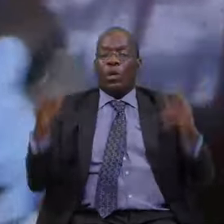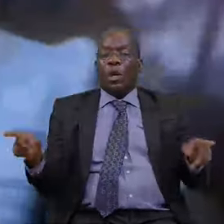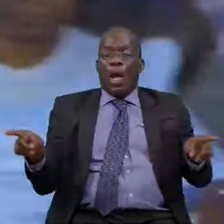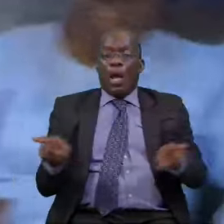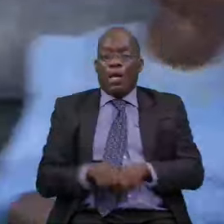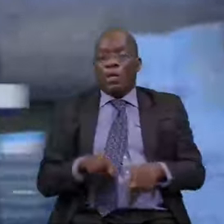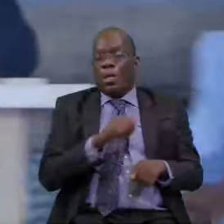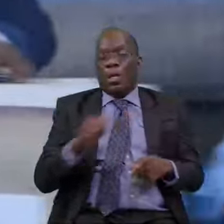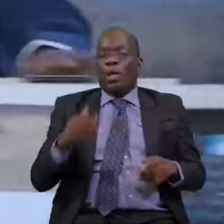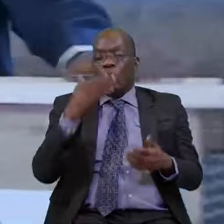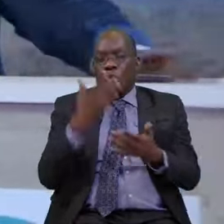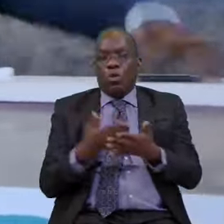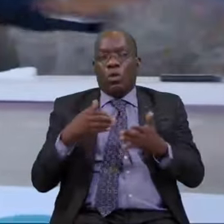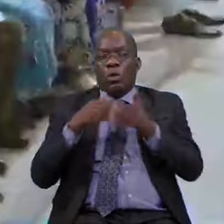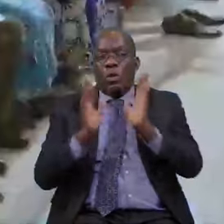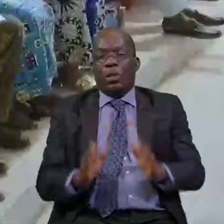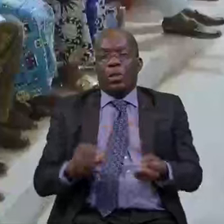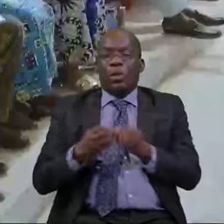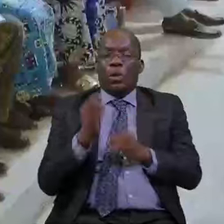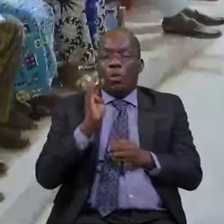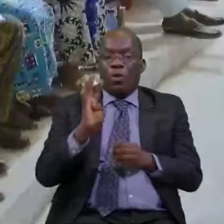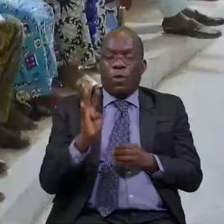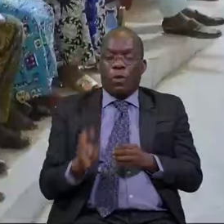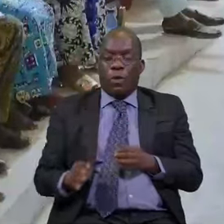par le dirigeant. Et 4,